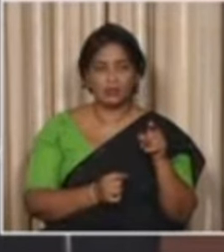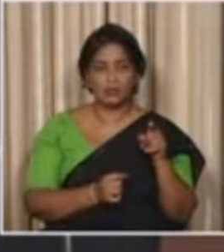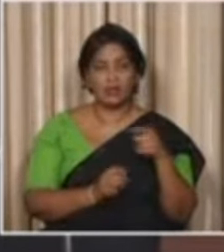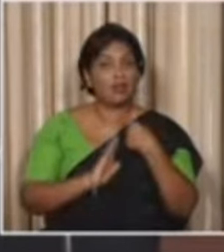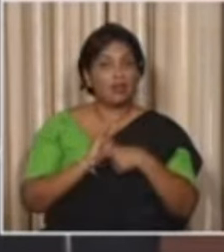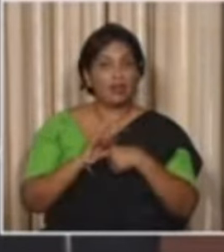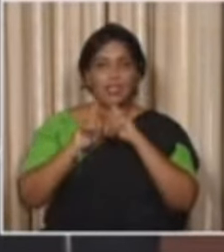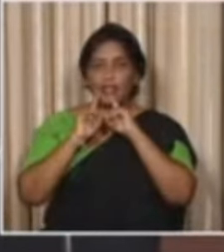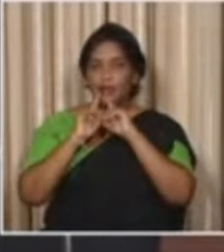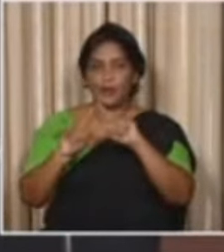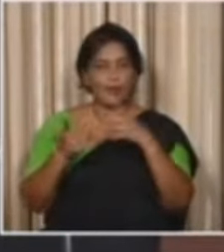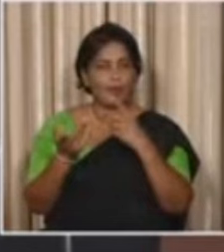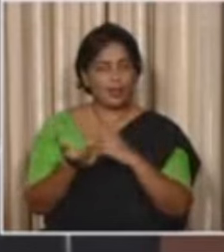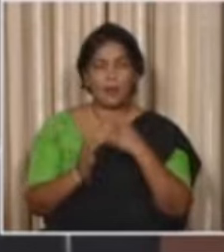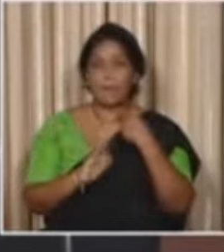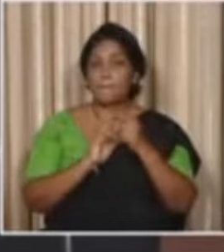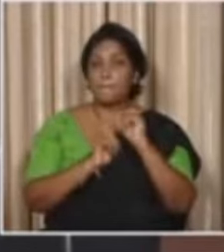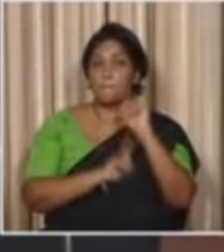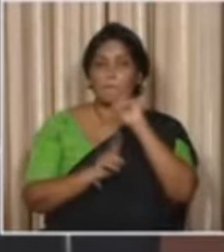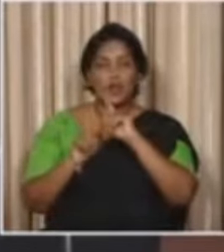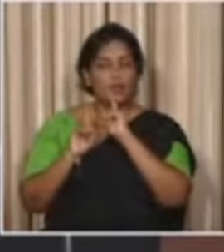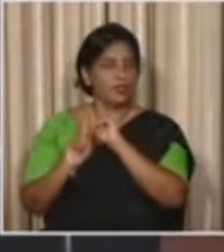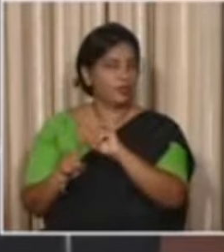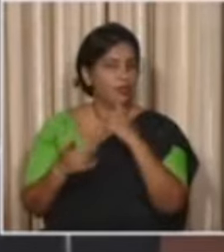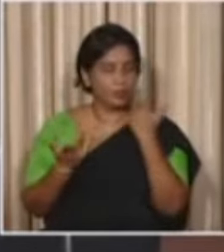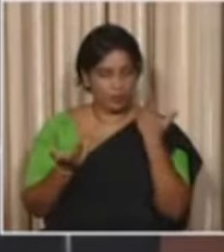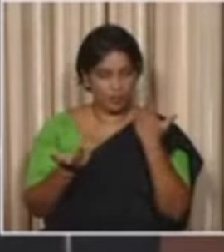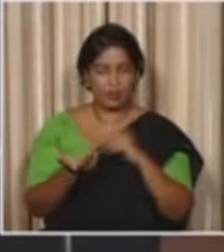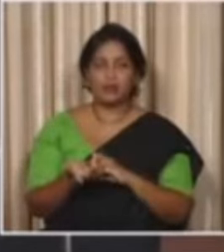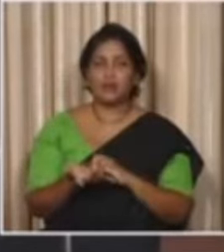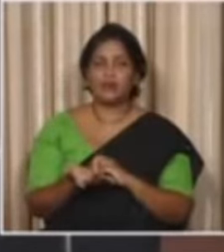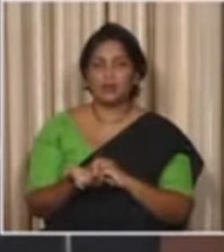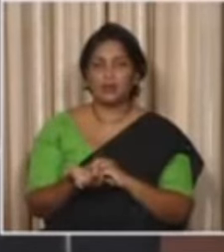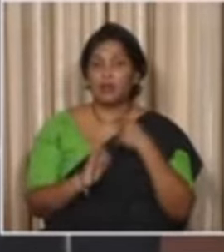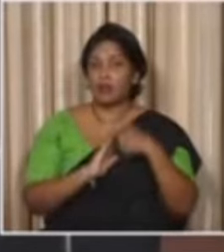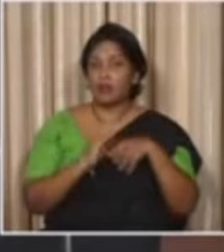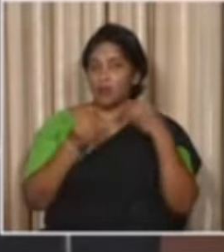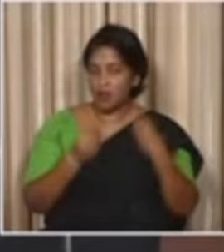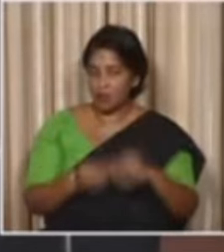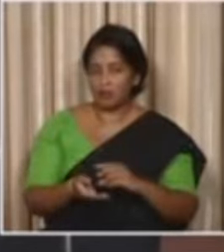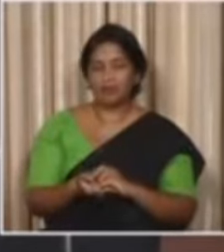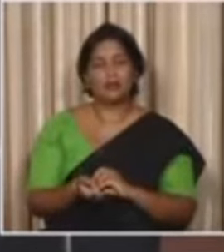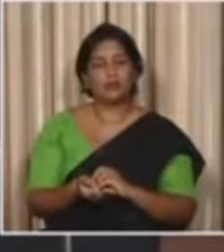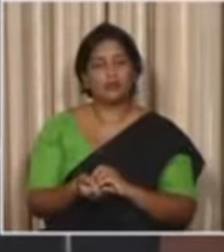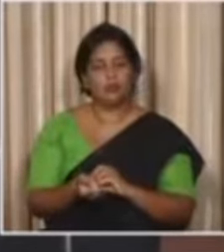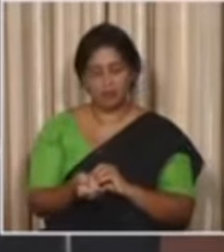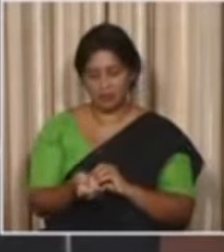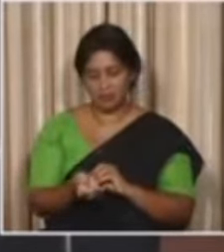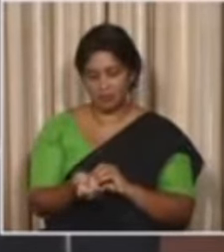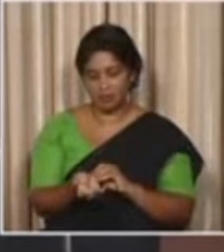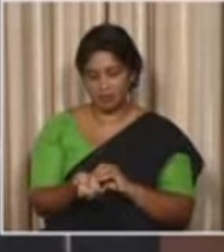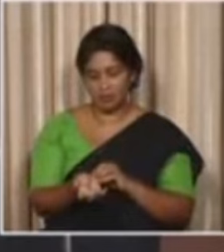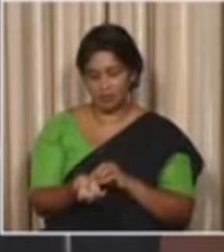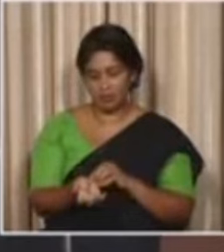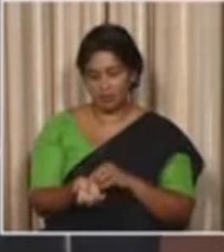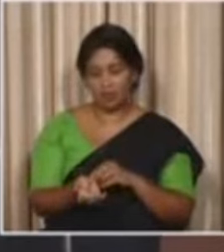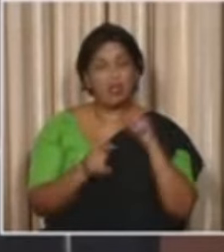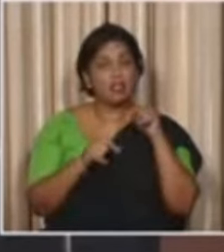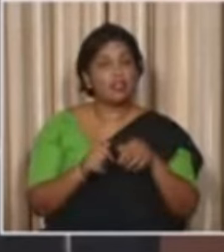රටට හෙළිකරුවේ නෑ. පාර්ලිමේන්තුවේ හෙළිකරුවේ නෑ. රට බංකොලොත් කියලා. දැන් තමුන්නාතලා මොකද්ද කරලා තියෙන්නේ?